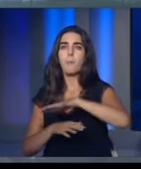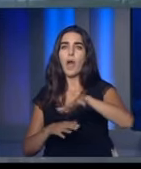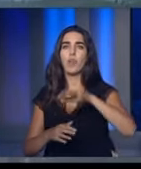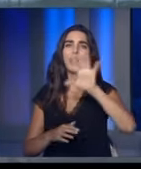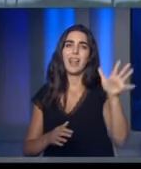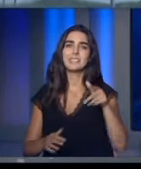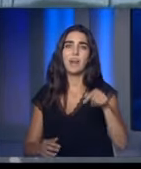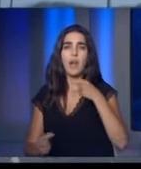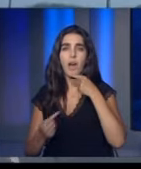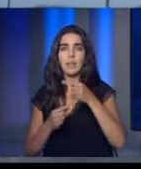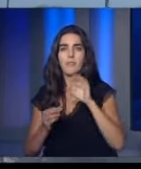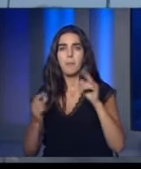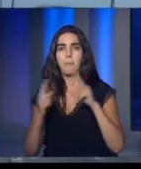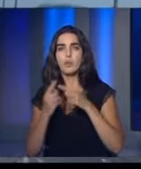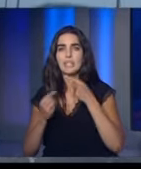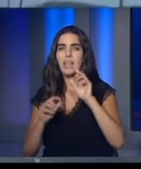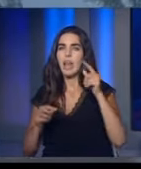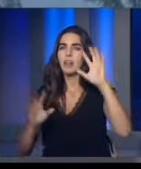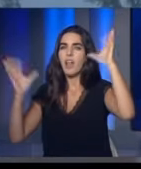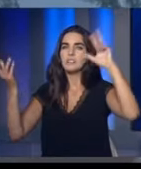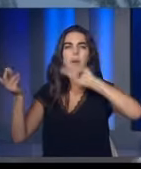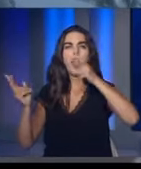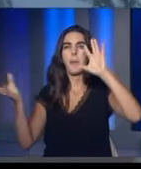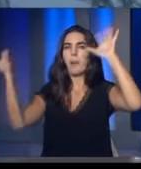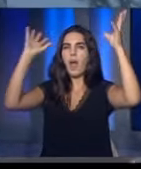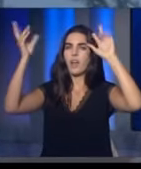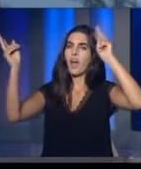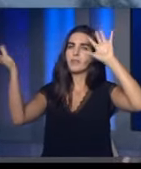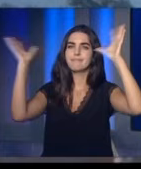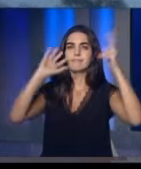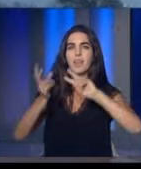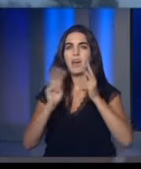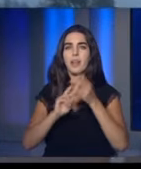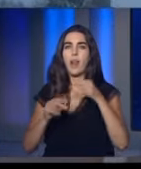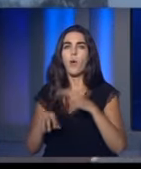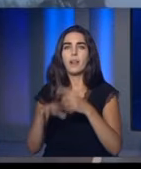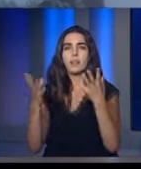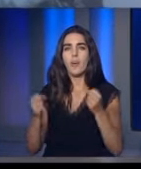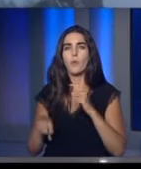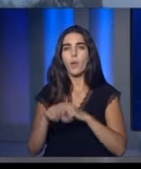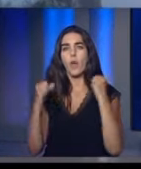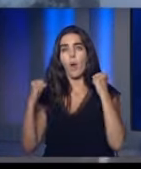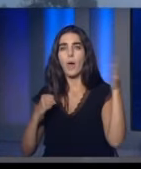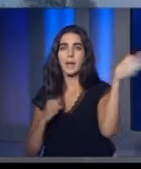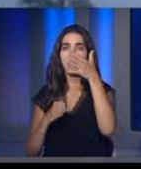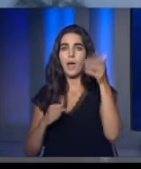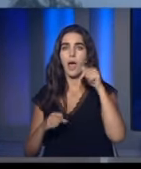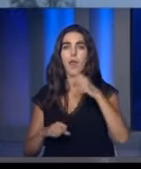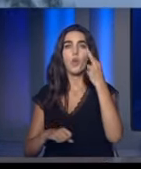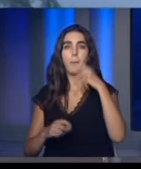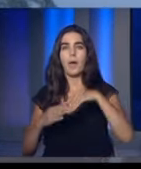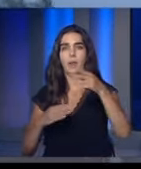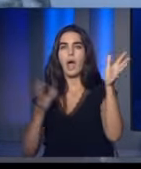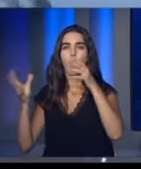حرارة المحيط الأطلسي التي يعدها العلماء مؤشرا على تغير المناخ، ومن المتوقع أن